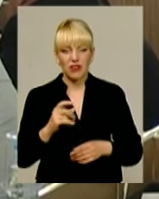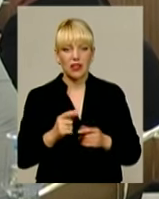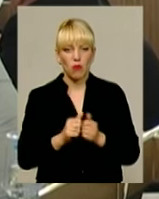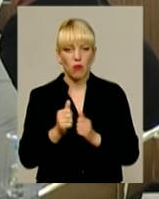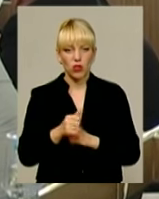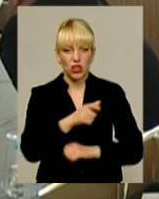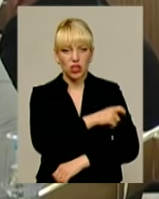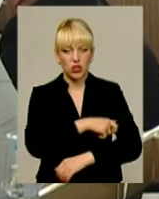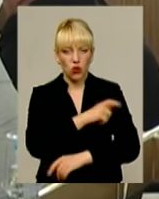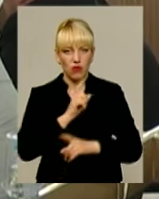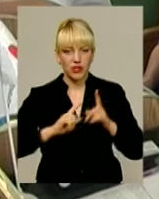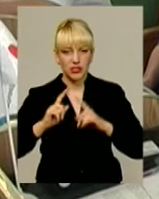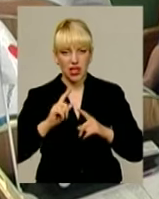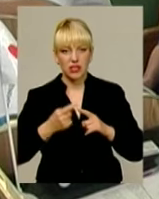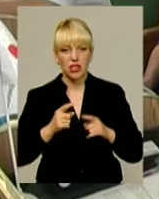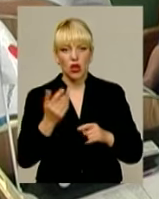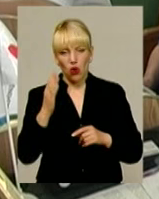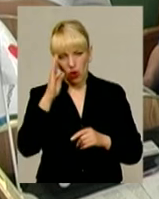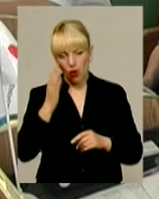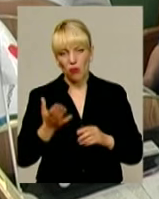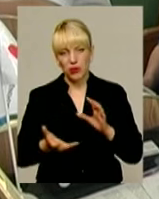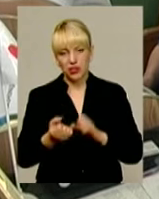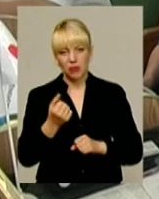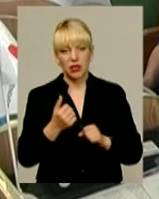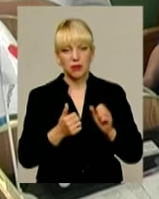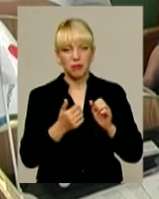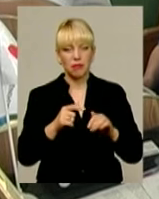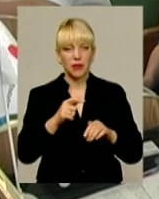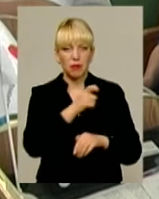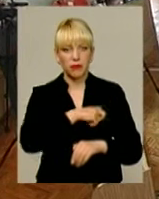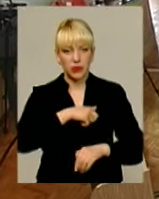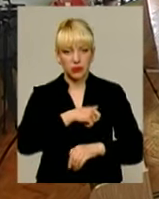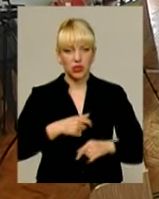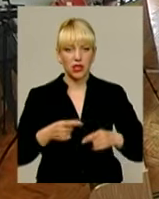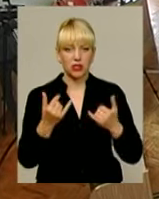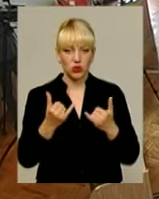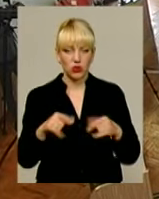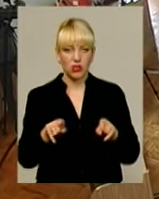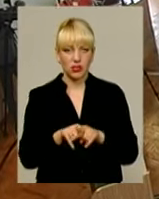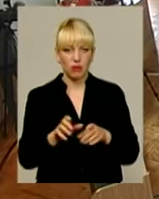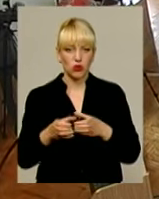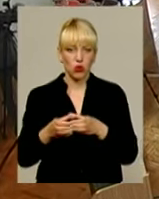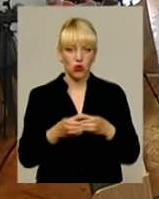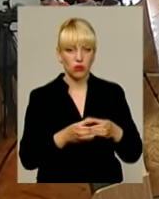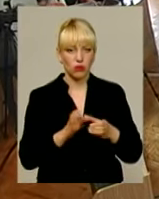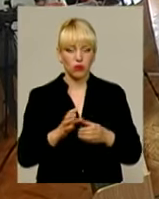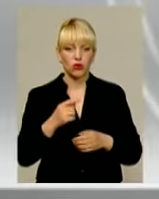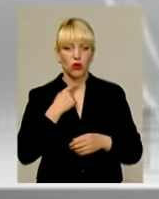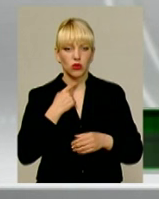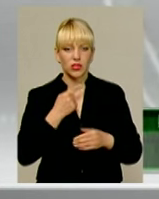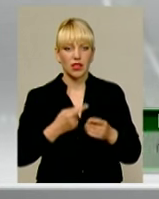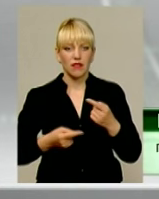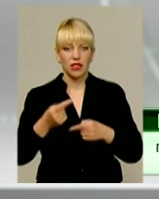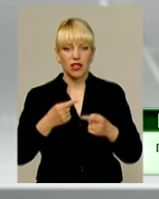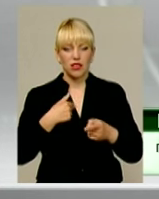сесії його таки підтримали 62 обласні парламентарі. Сьогодні ж усі так само згуртовано будуть голоси відкликати. Ми